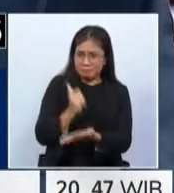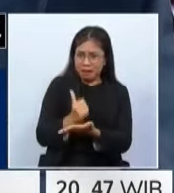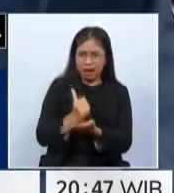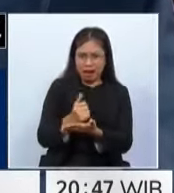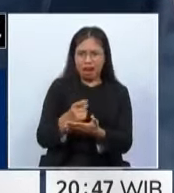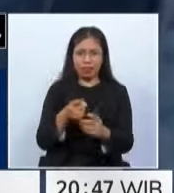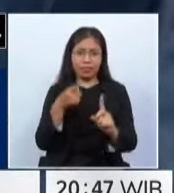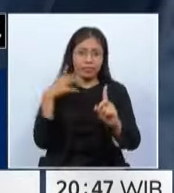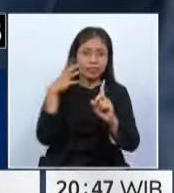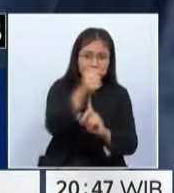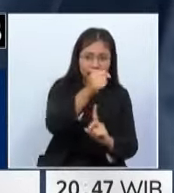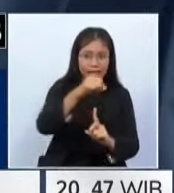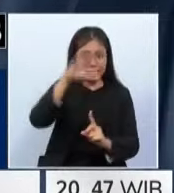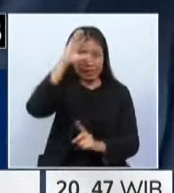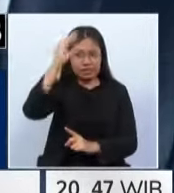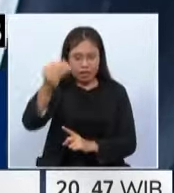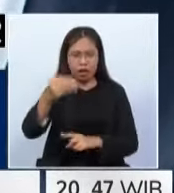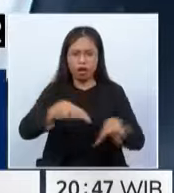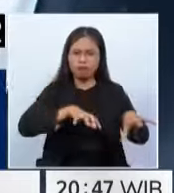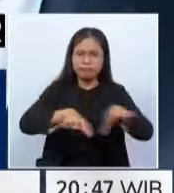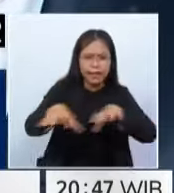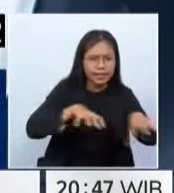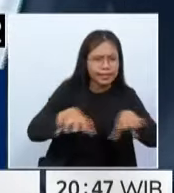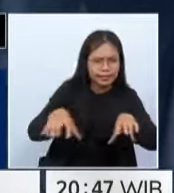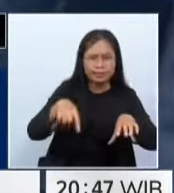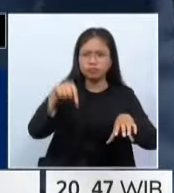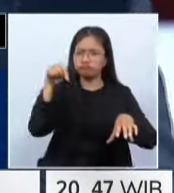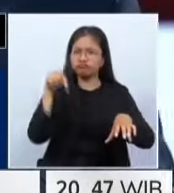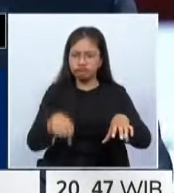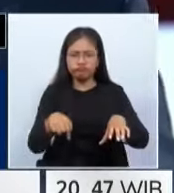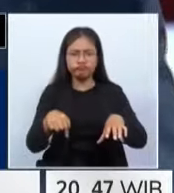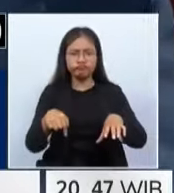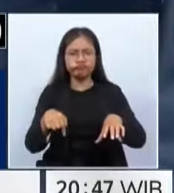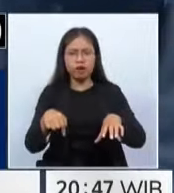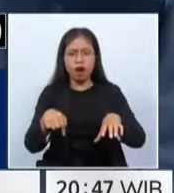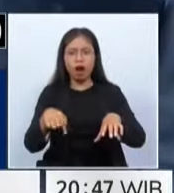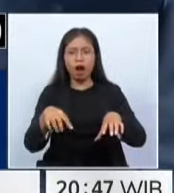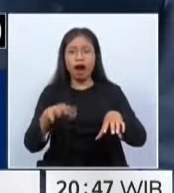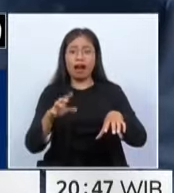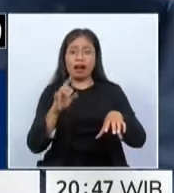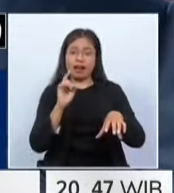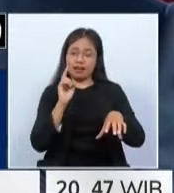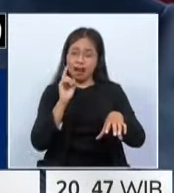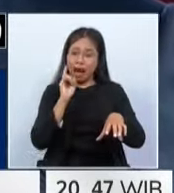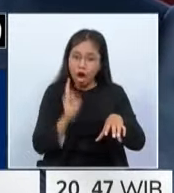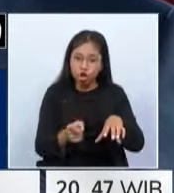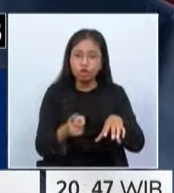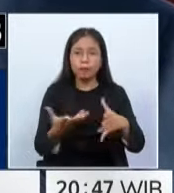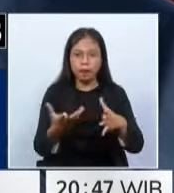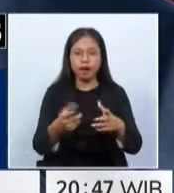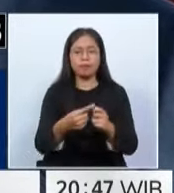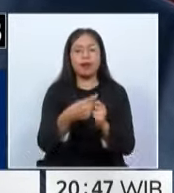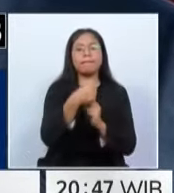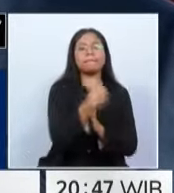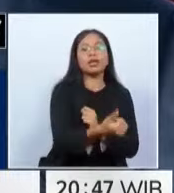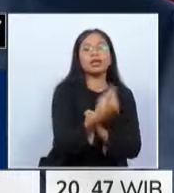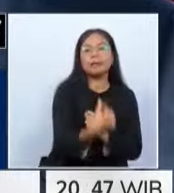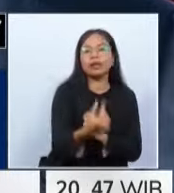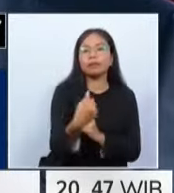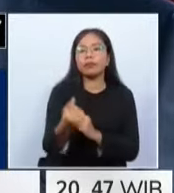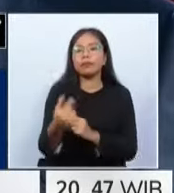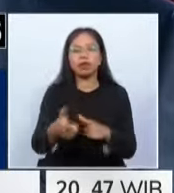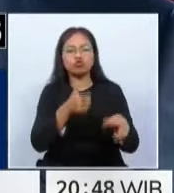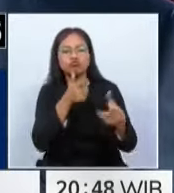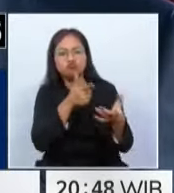panjangkan rencana strategis ya minimum essential Force di 2024